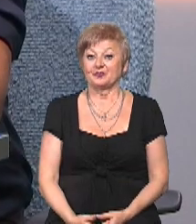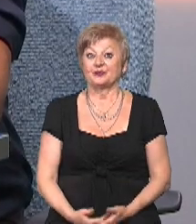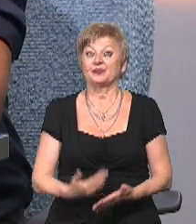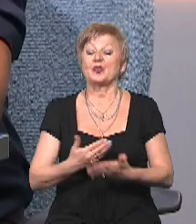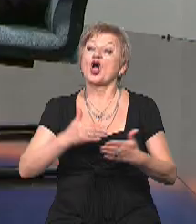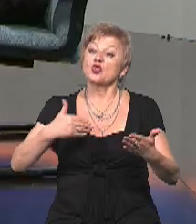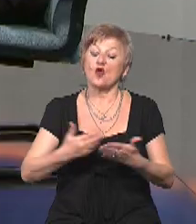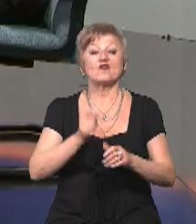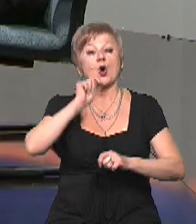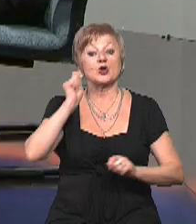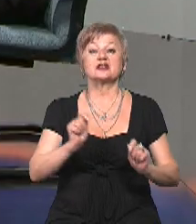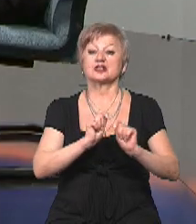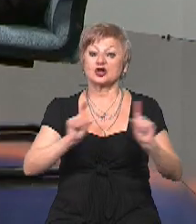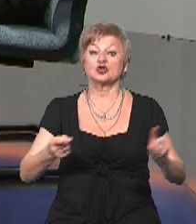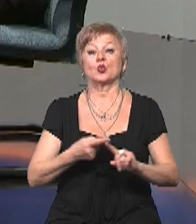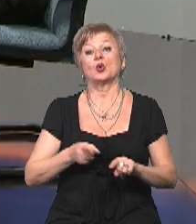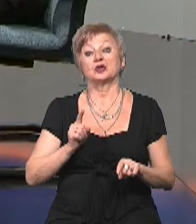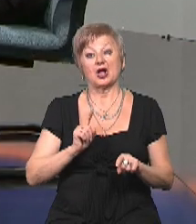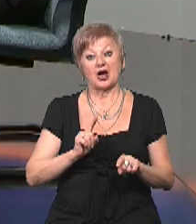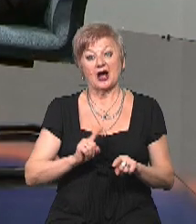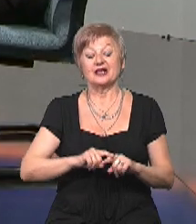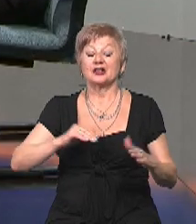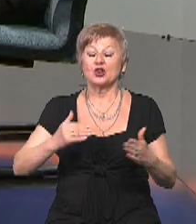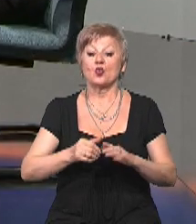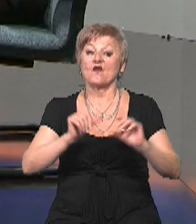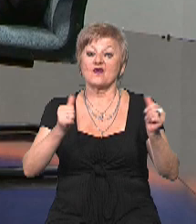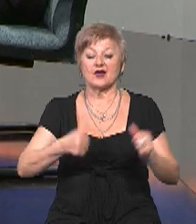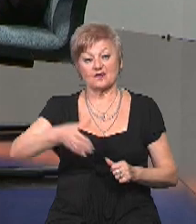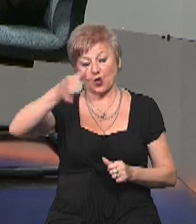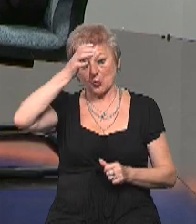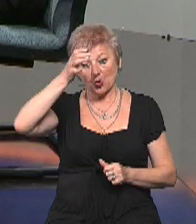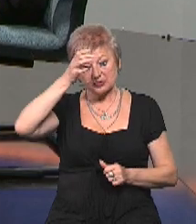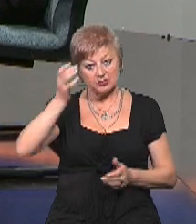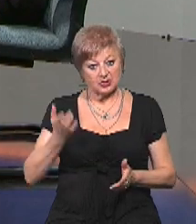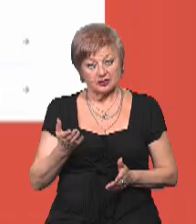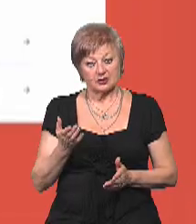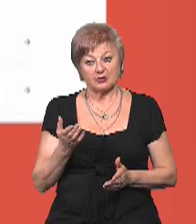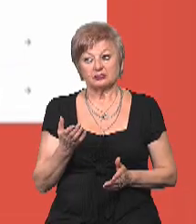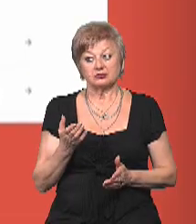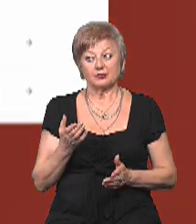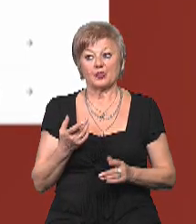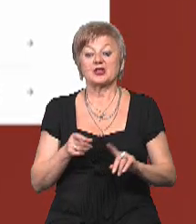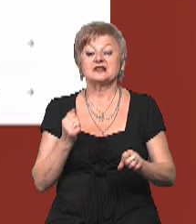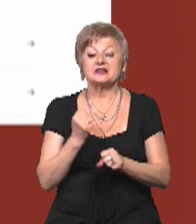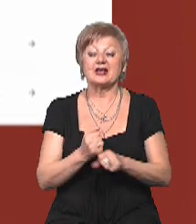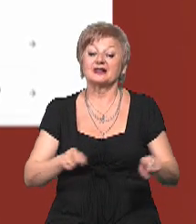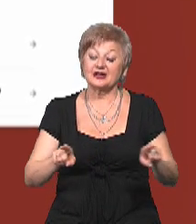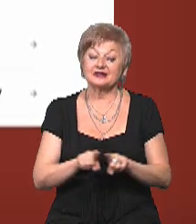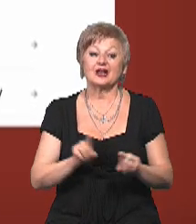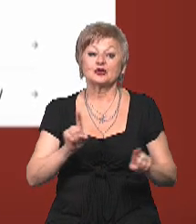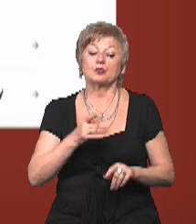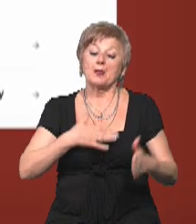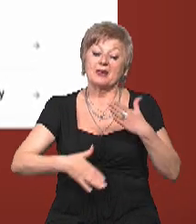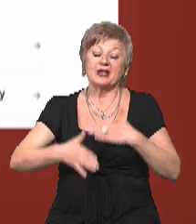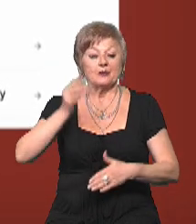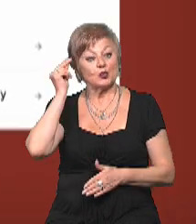Нова українська школа – це ключова реформа Міністерства освіти і науки. Її головна мета – створити школу, у якій буде приємно